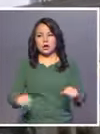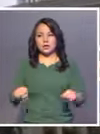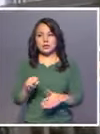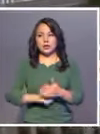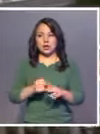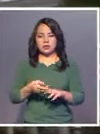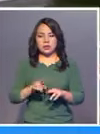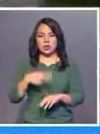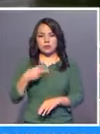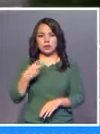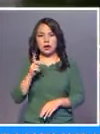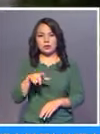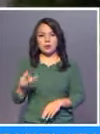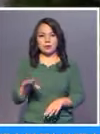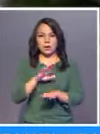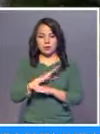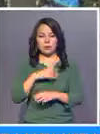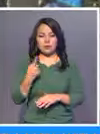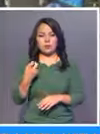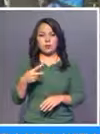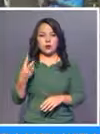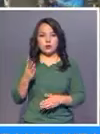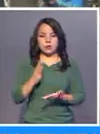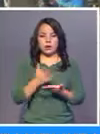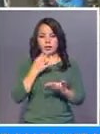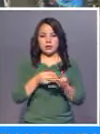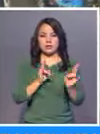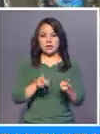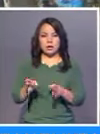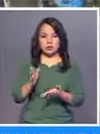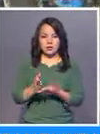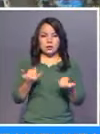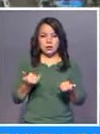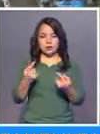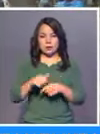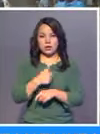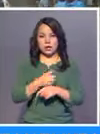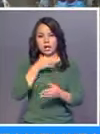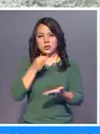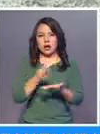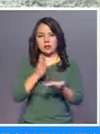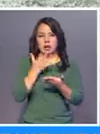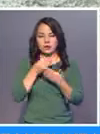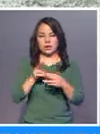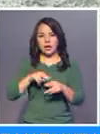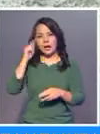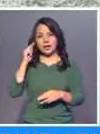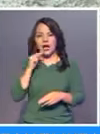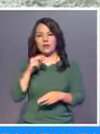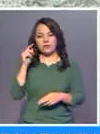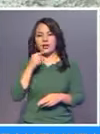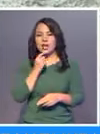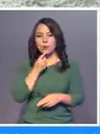салдарынан 22 адам қаза тауып, 123-і жараланған. Бұл туралы елдің билік өкілдері мәлімдеп отыр. Олардың арасында қытайлық,